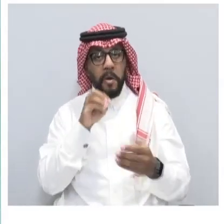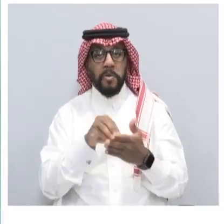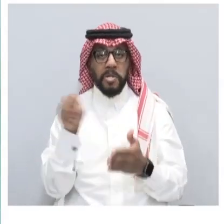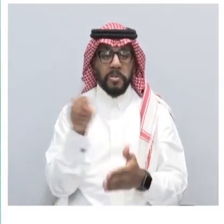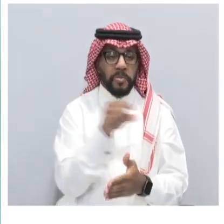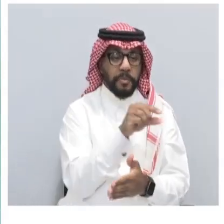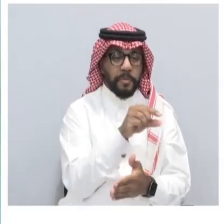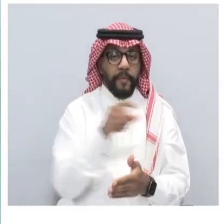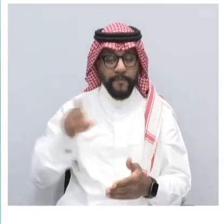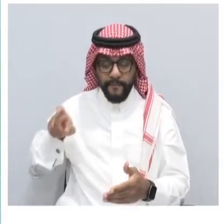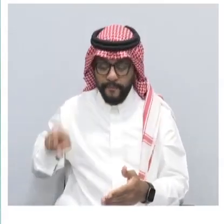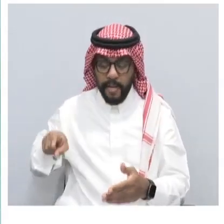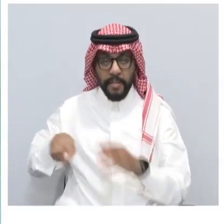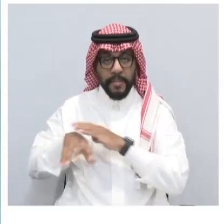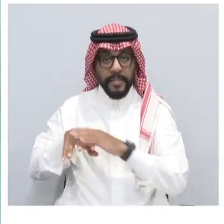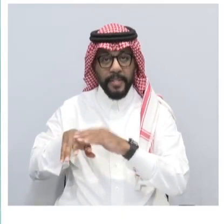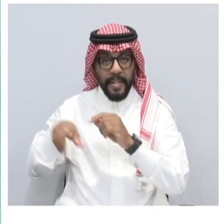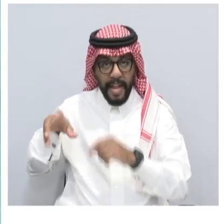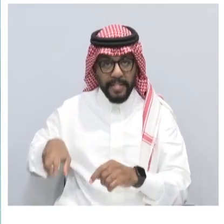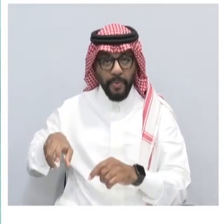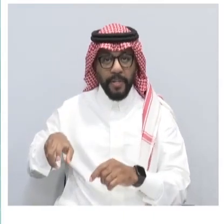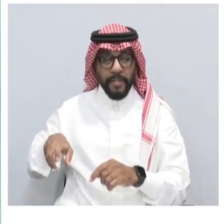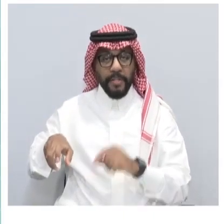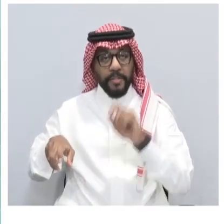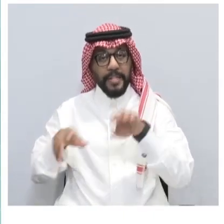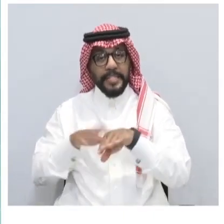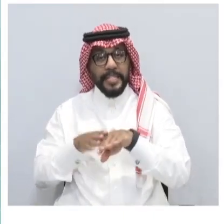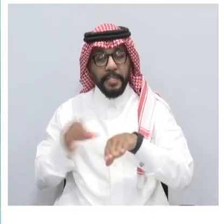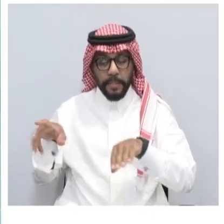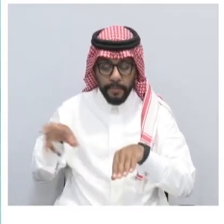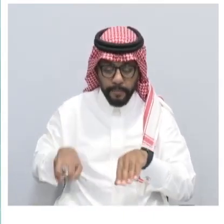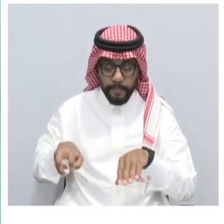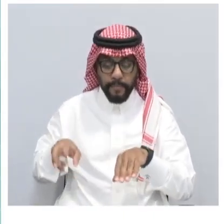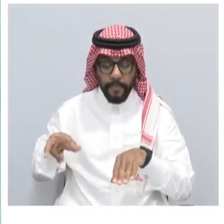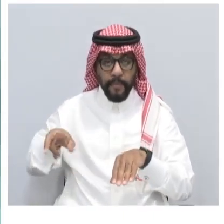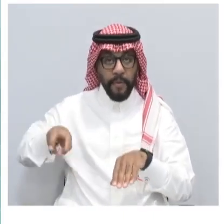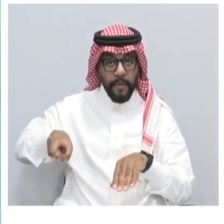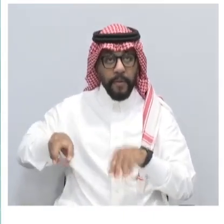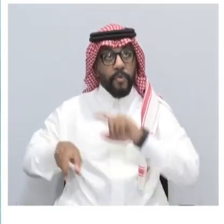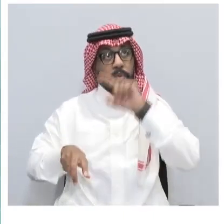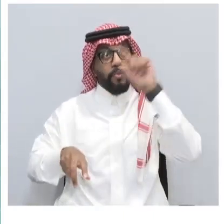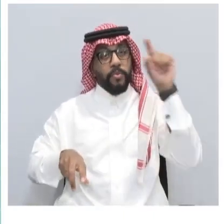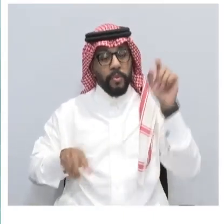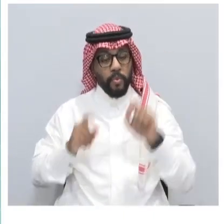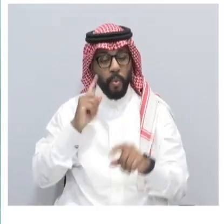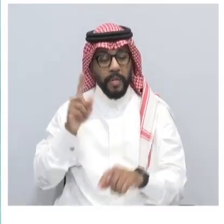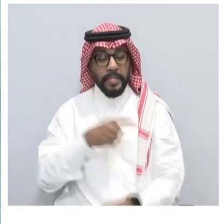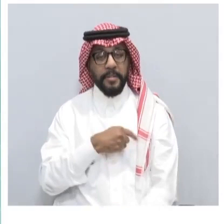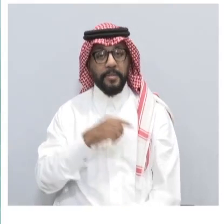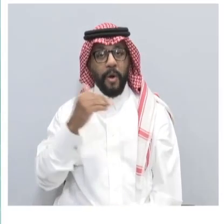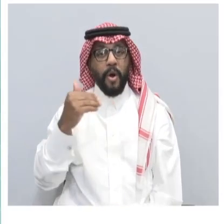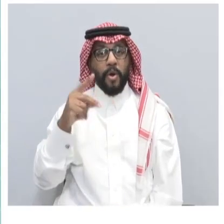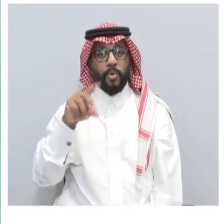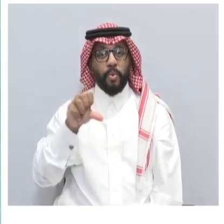نستطيع النقل بزر الفار الايسر فتوجد لدينا مجموعه سواء خطوط مزدوجه او خطوط